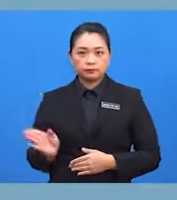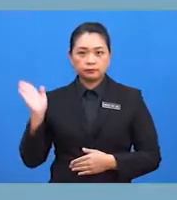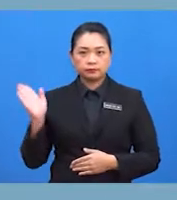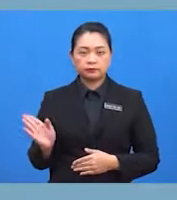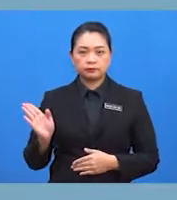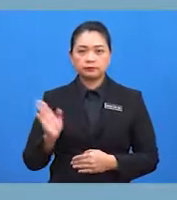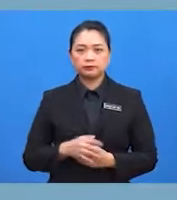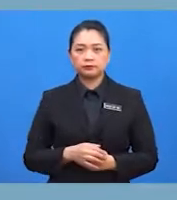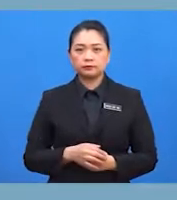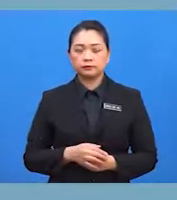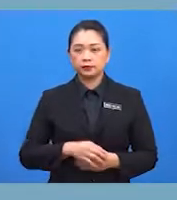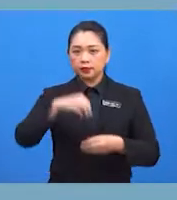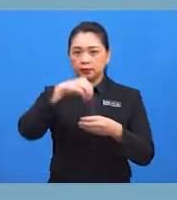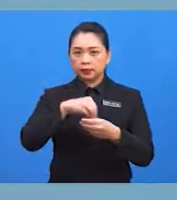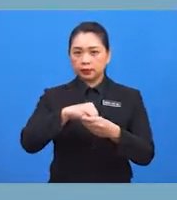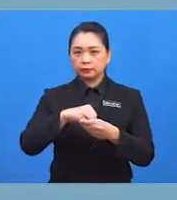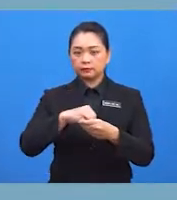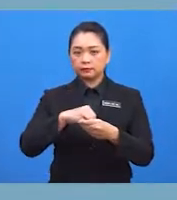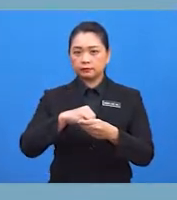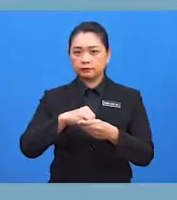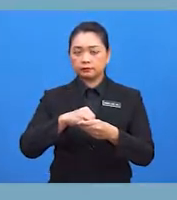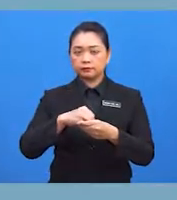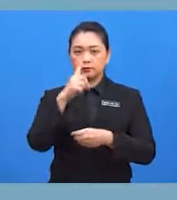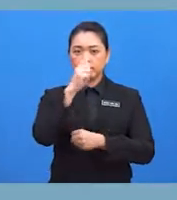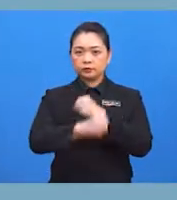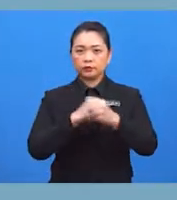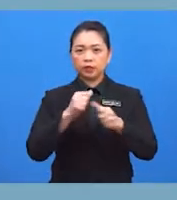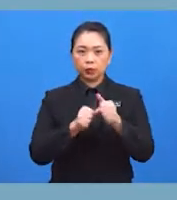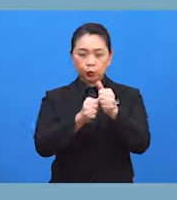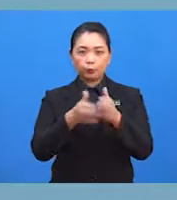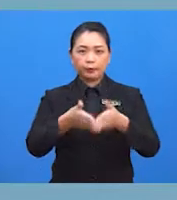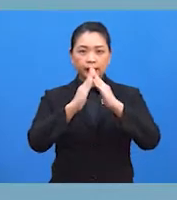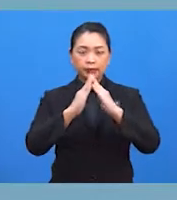negara dalam tempoh setahun berdasarkan permintaan agregat.